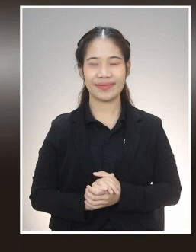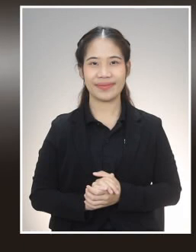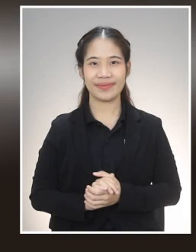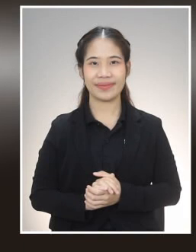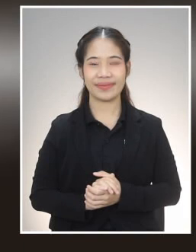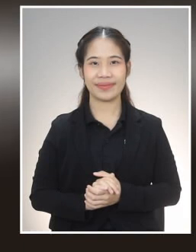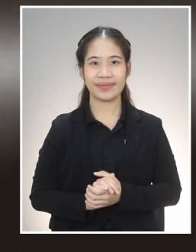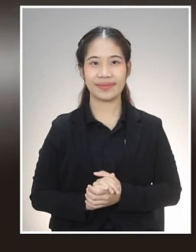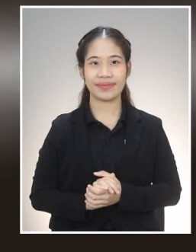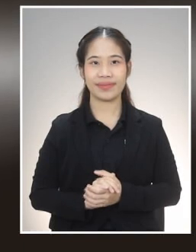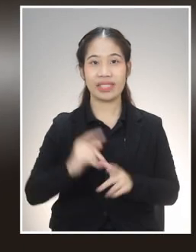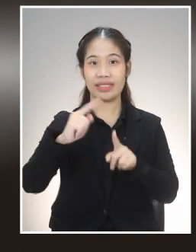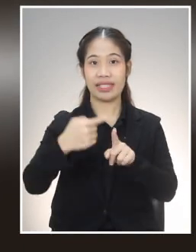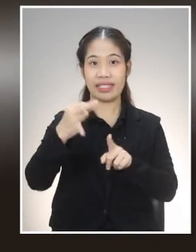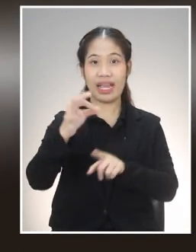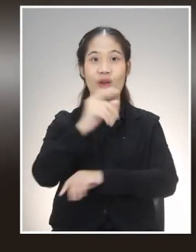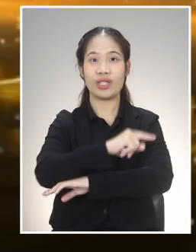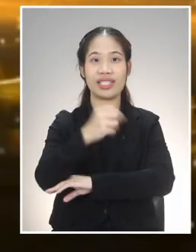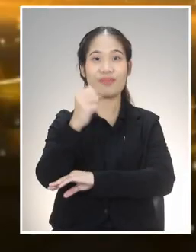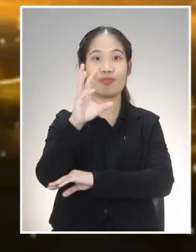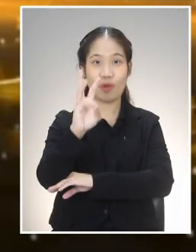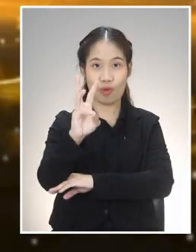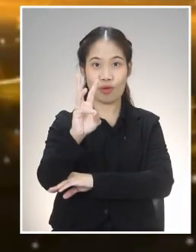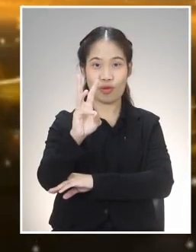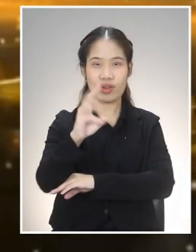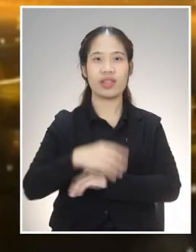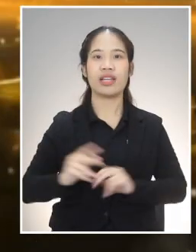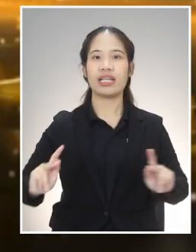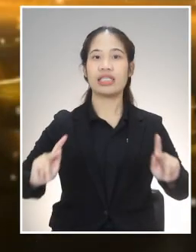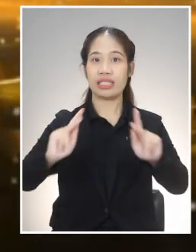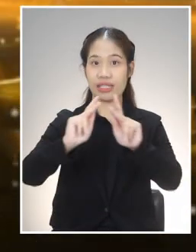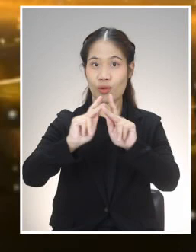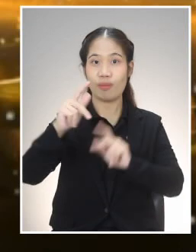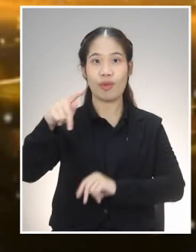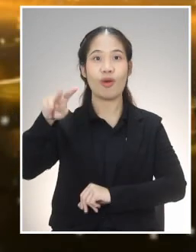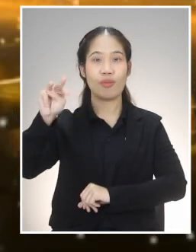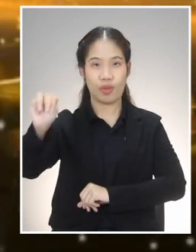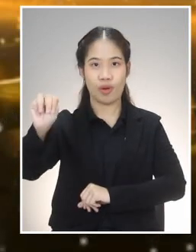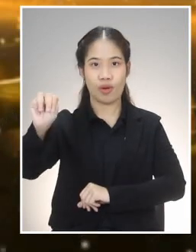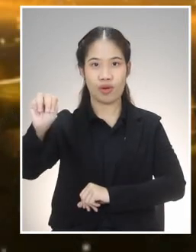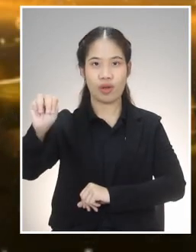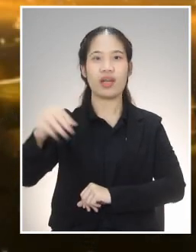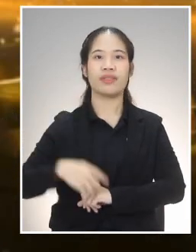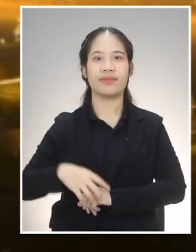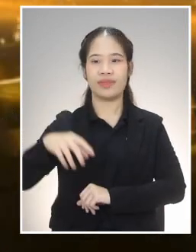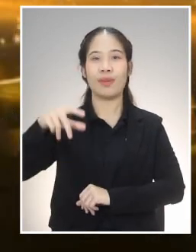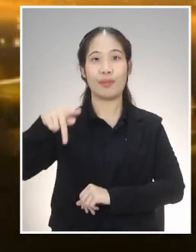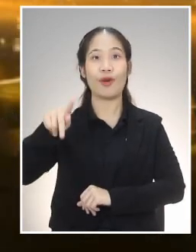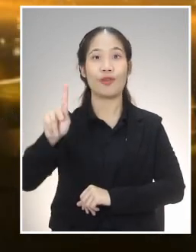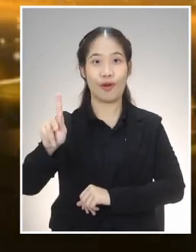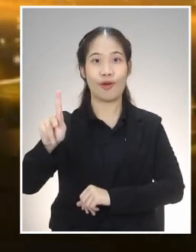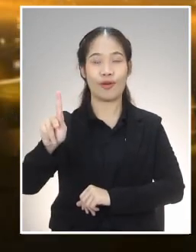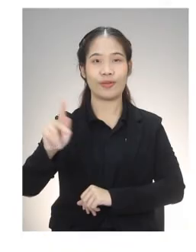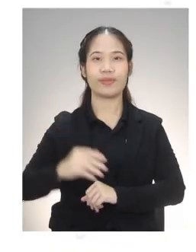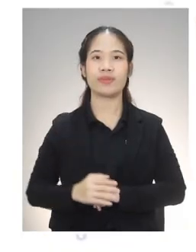16กันยายนกรมประชาสงเคราะห์กรุงเทพฯกระทรวงการพัฒนาสังคมและความมั่นคงของมนุษย์โดยกรมส่งเสริมการพัฒนาคุณภาพชีวิต